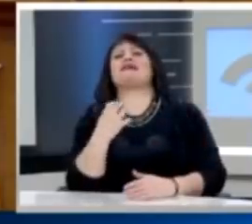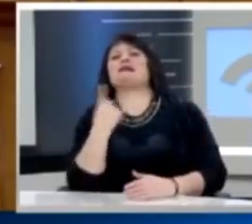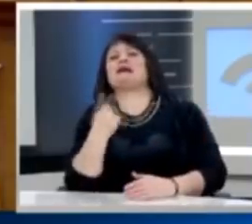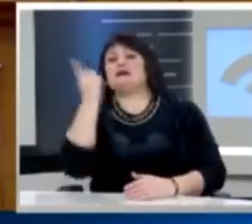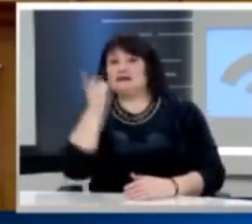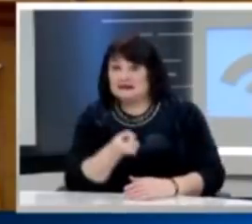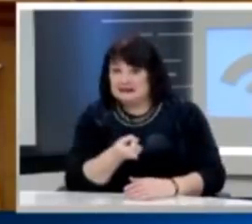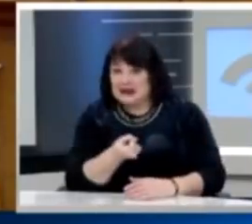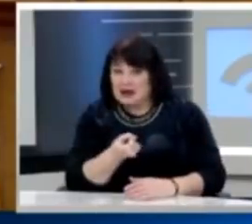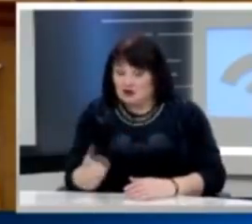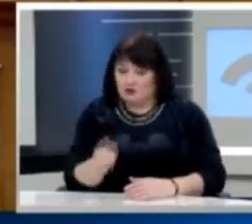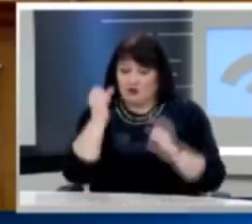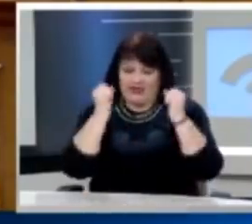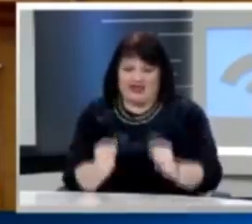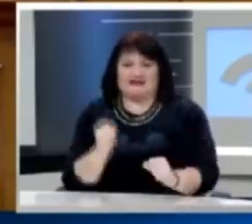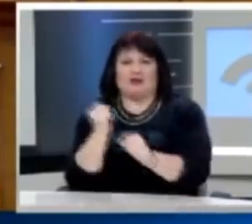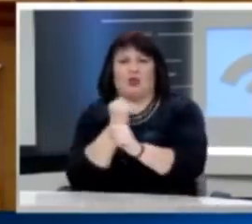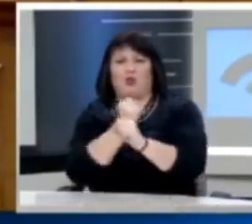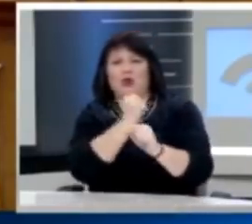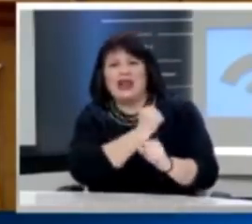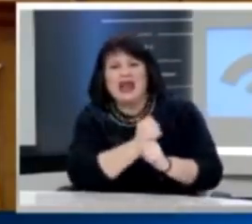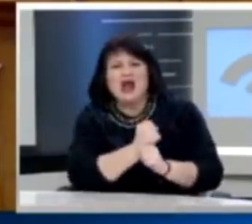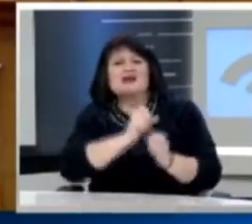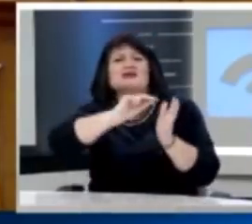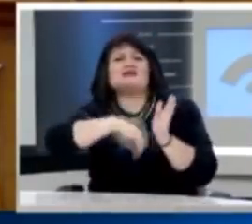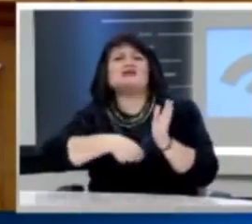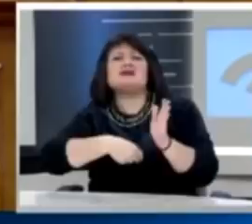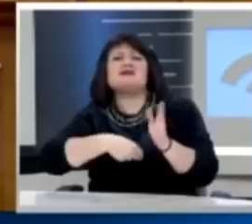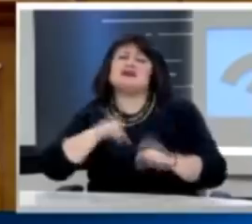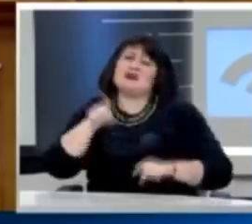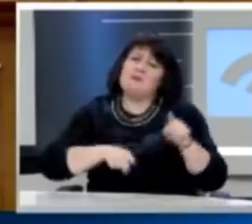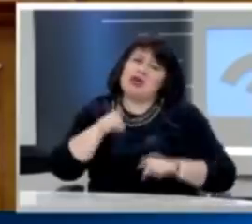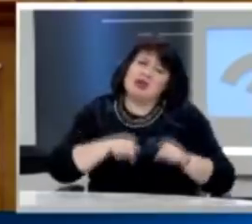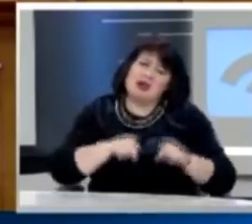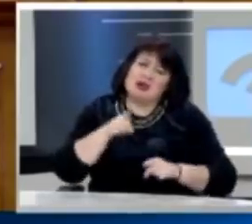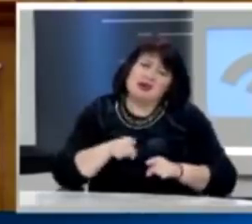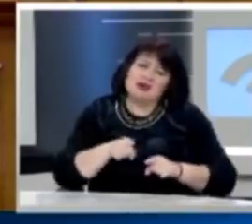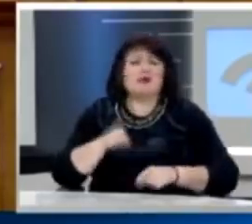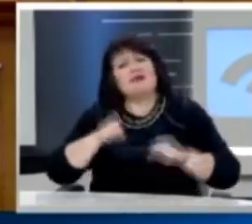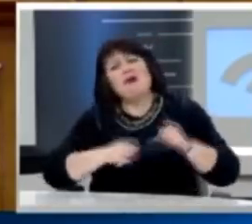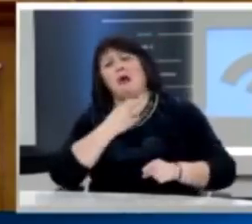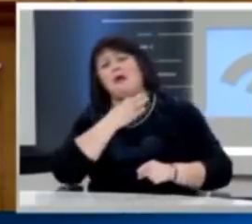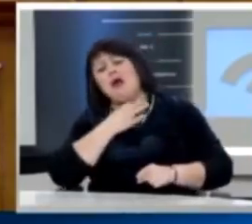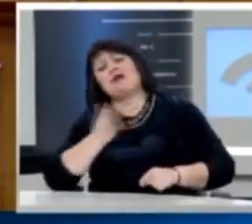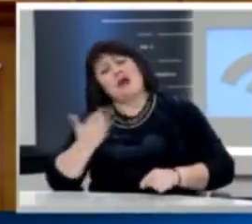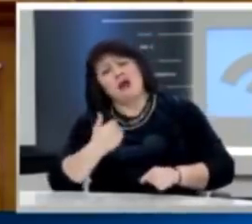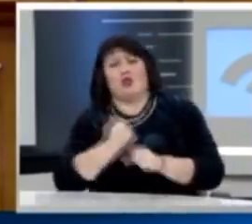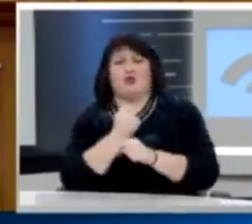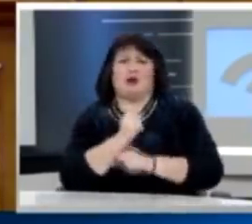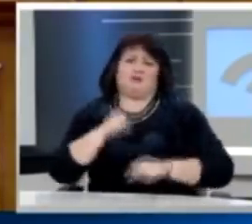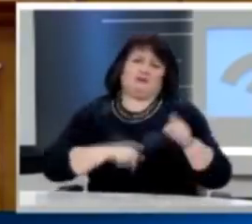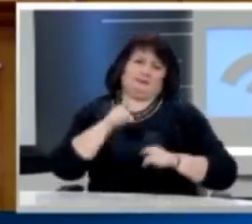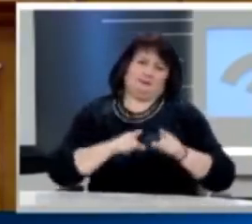57,41% των νέων θέσεων εργασίας είναι με συμβάσεις μερικής και εκπεριτροπής απασχόλησης.